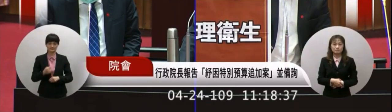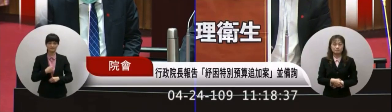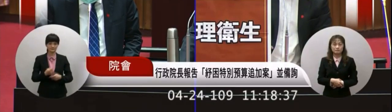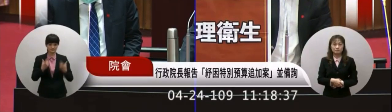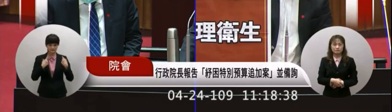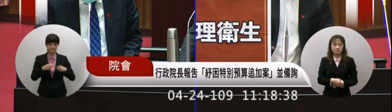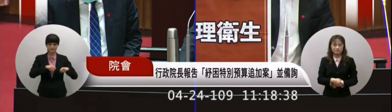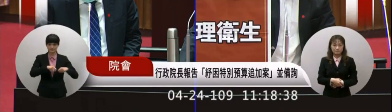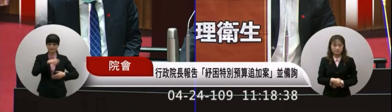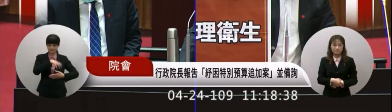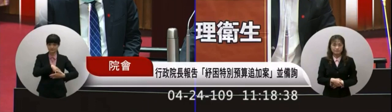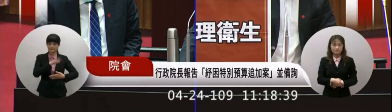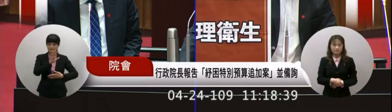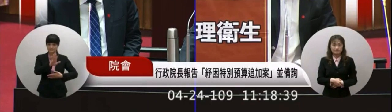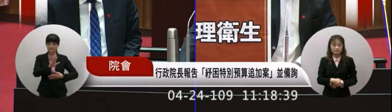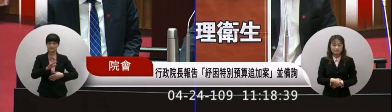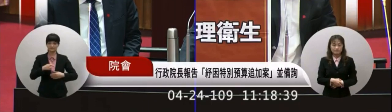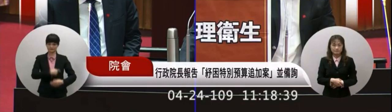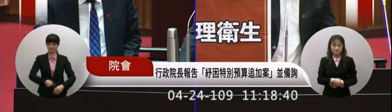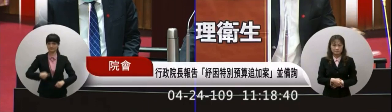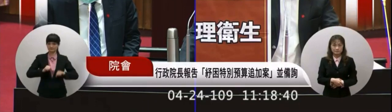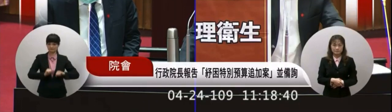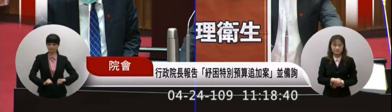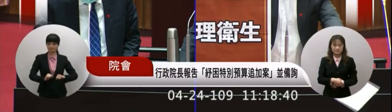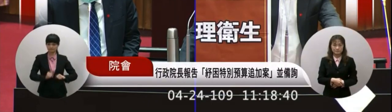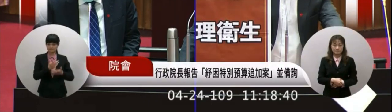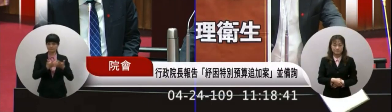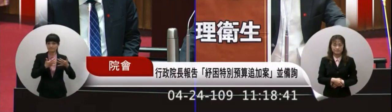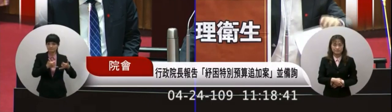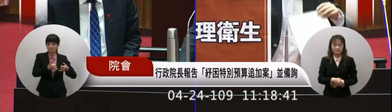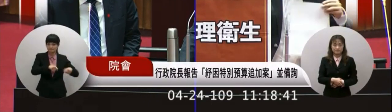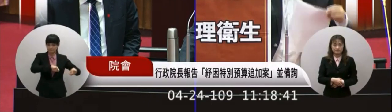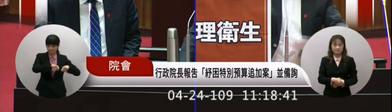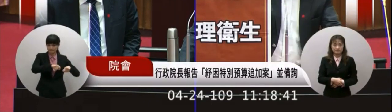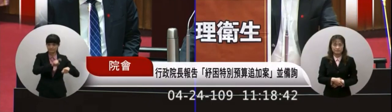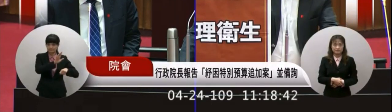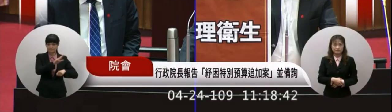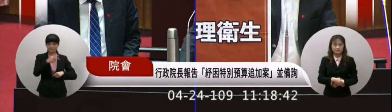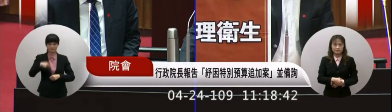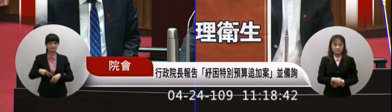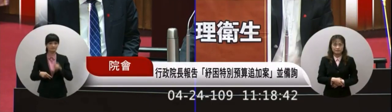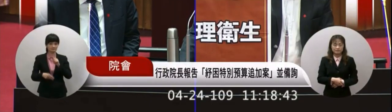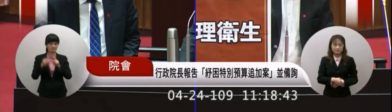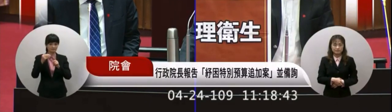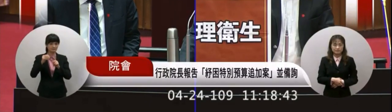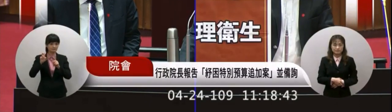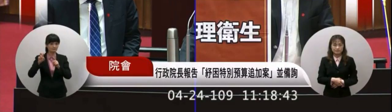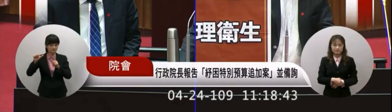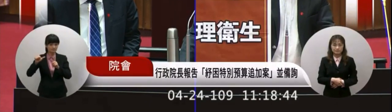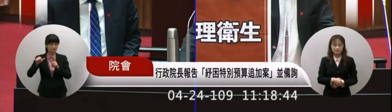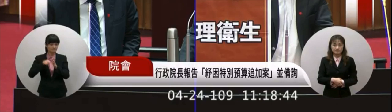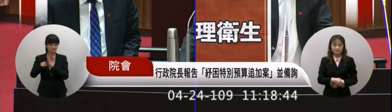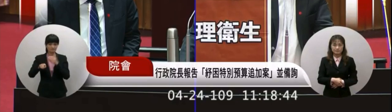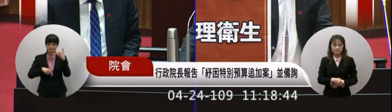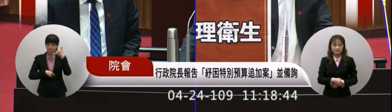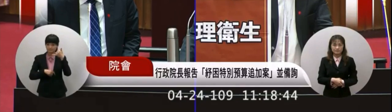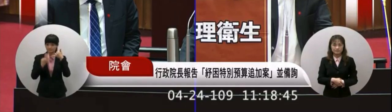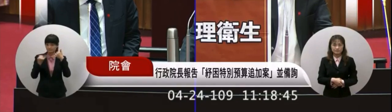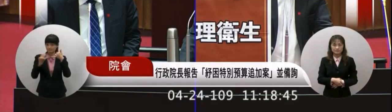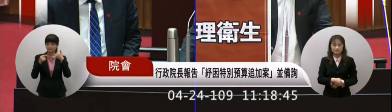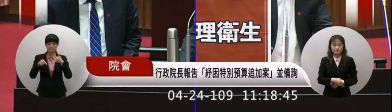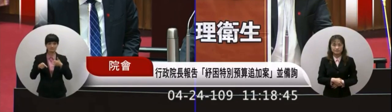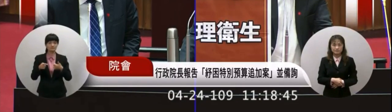原底有一个心理健康的网络计划了。啊，另外1925的专线，阮是尽量设置起